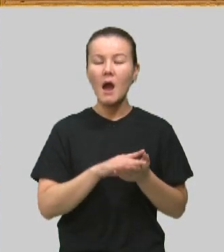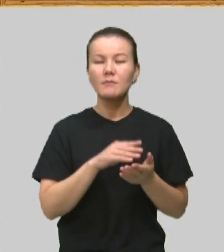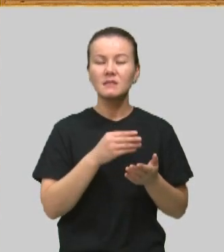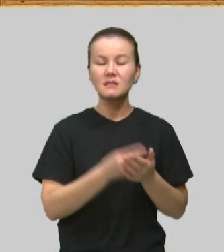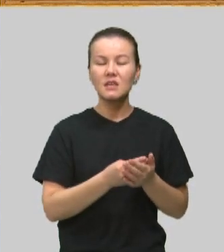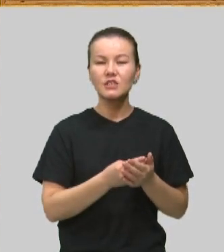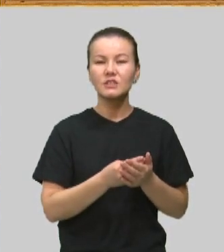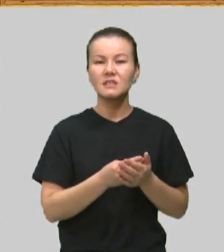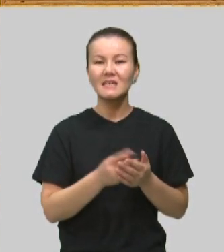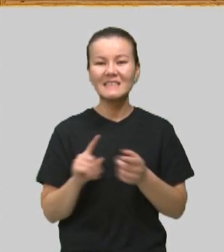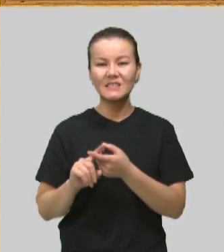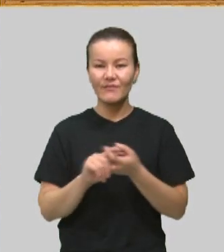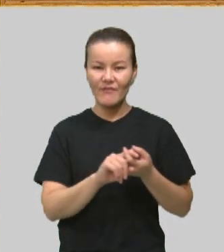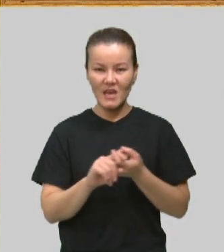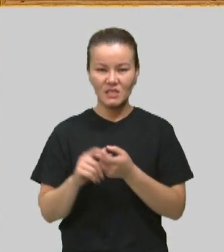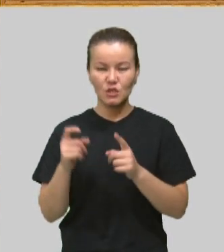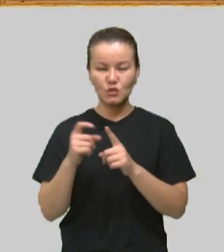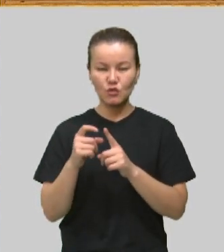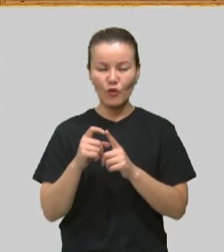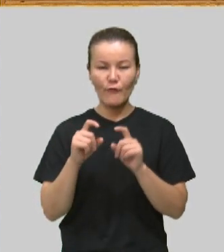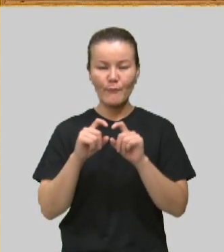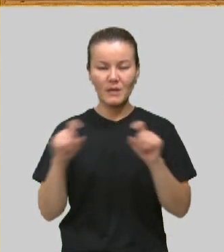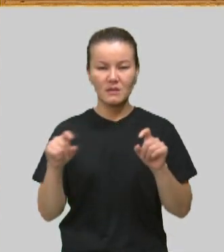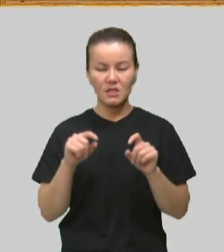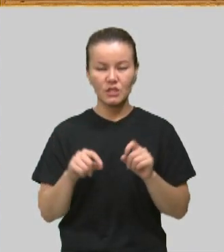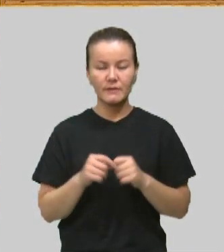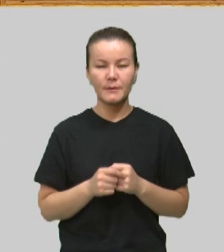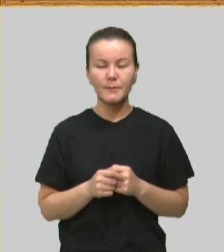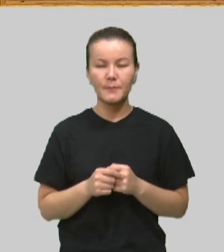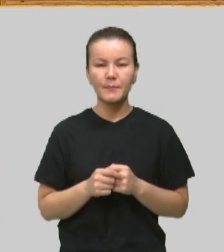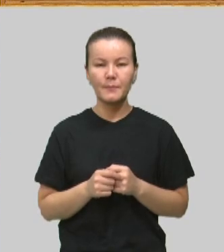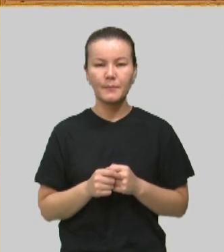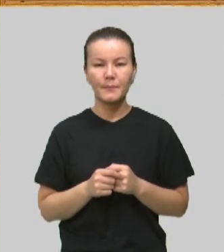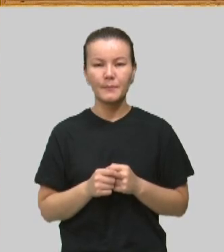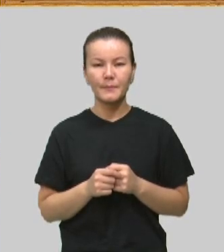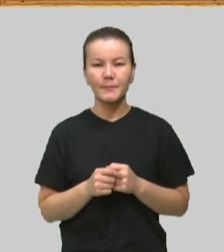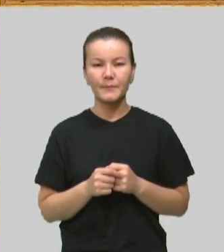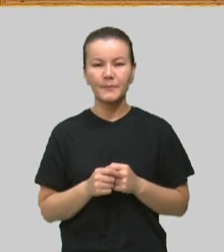Обозначьте связь слов в предложении.